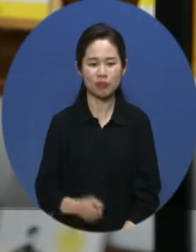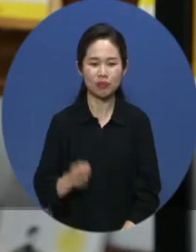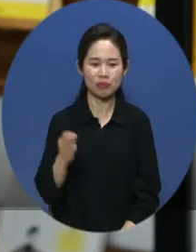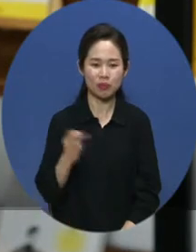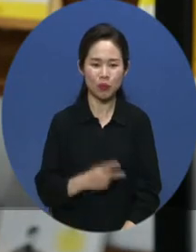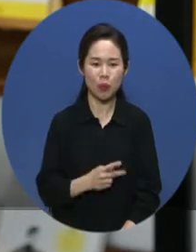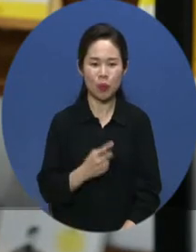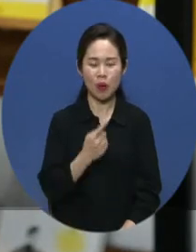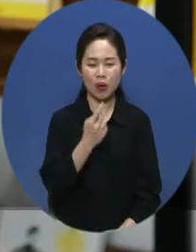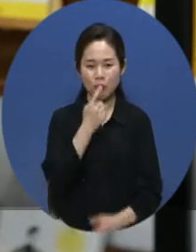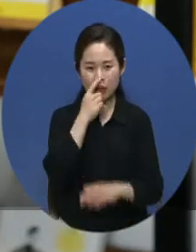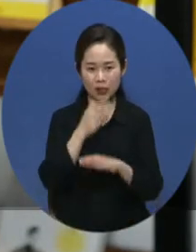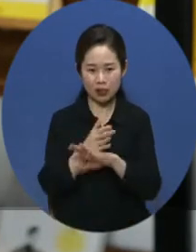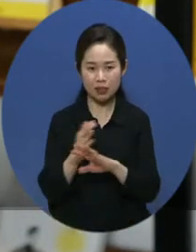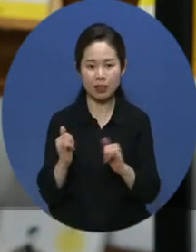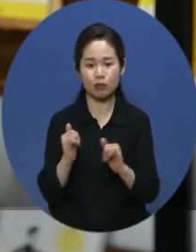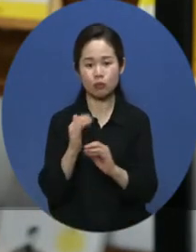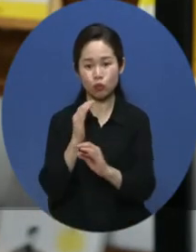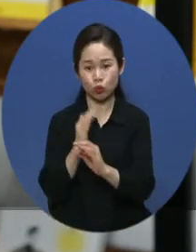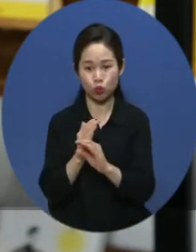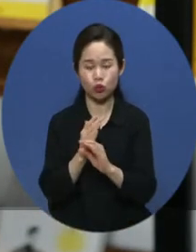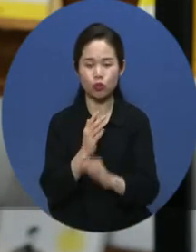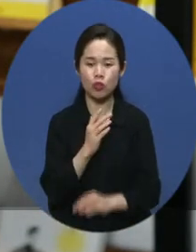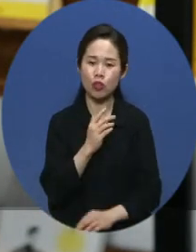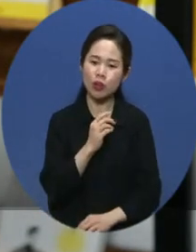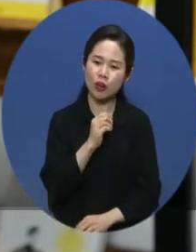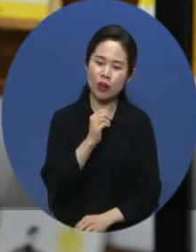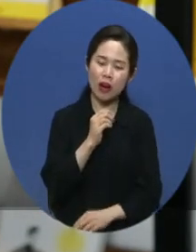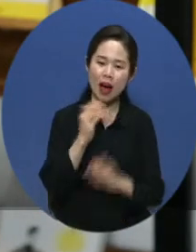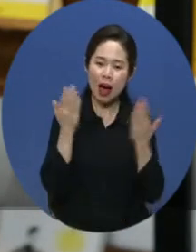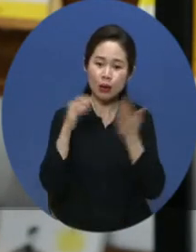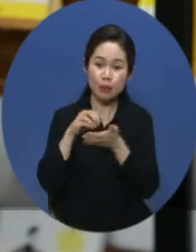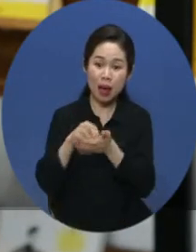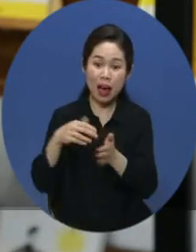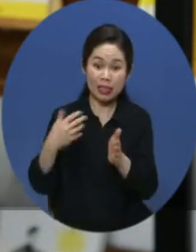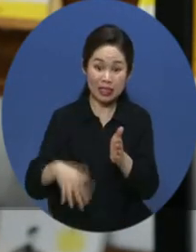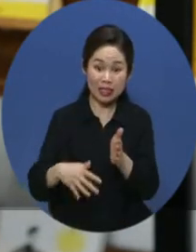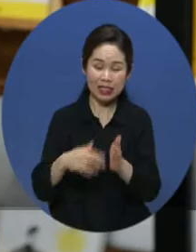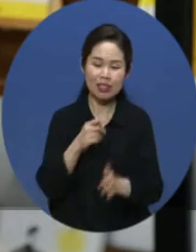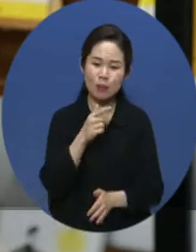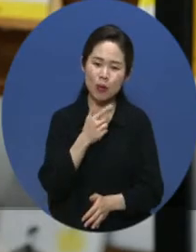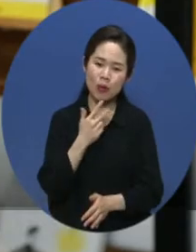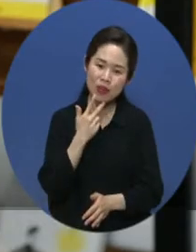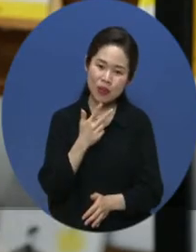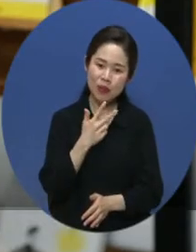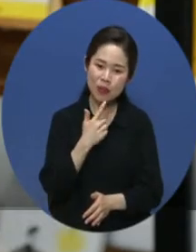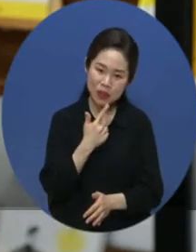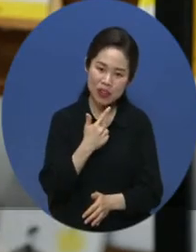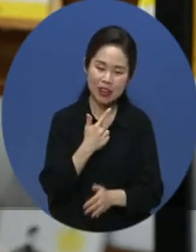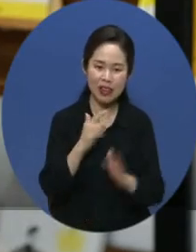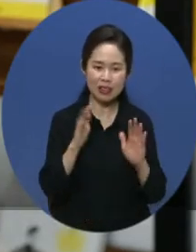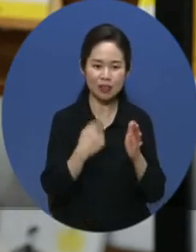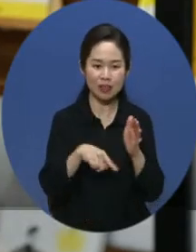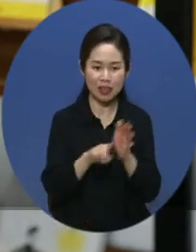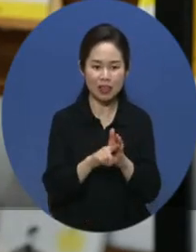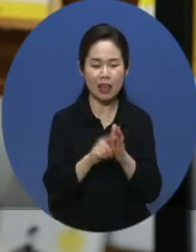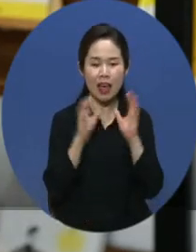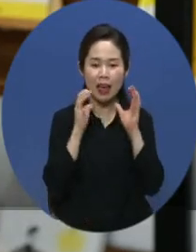학습자 중에서도 이제 미취학 아동의 대상들을 위한 동화책 한 10권 정도가 나올